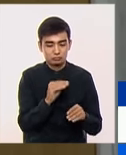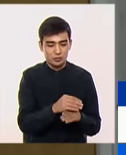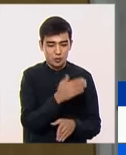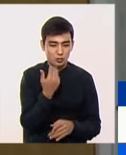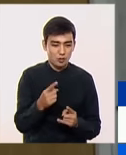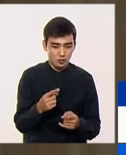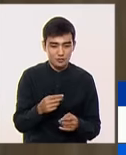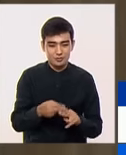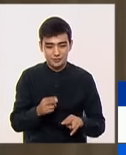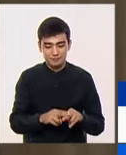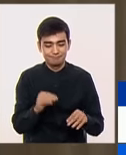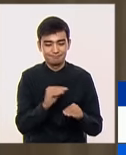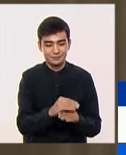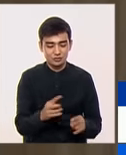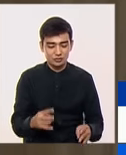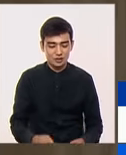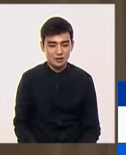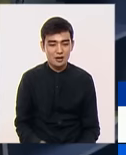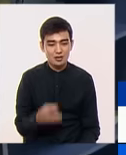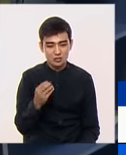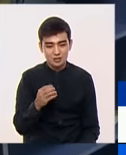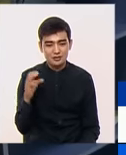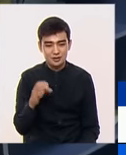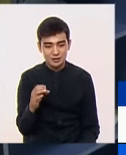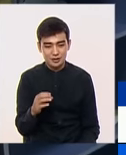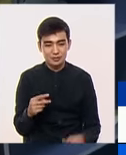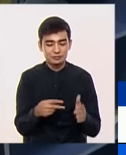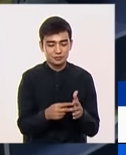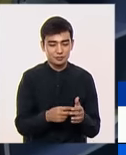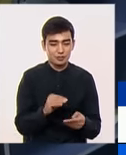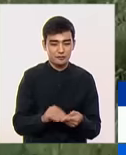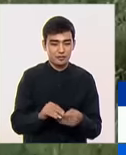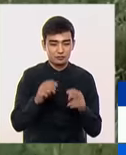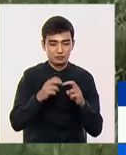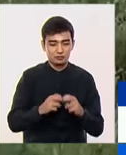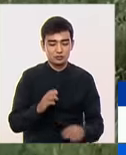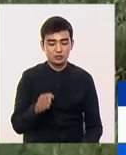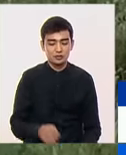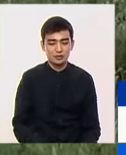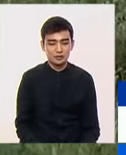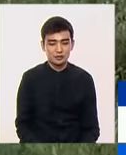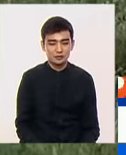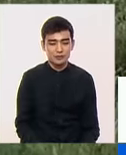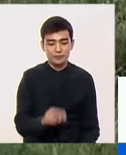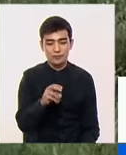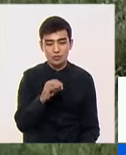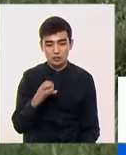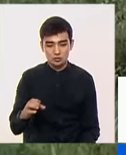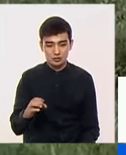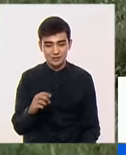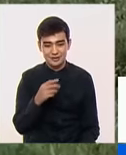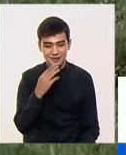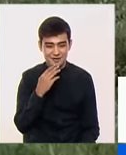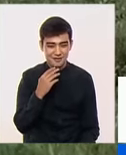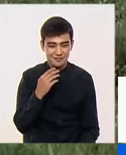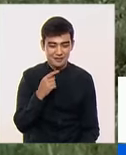на наши курсе и это еще не предел уже в сентябре ставки опять пересмотрят примеру если курсы английского языка в месяц 100